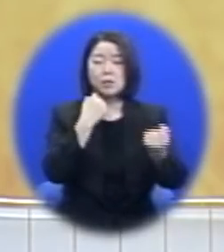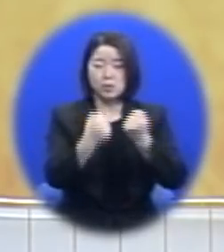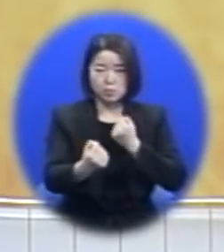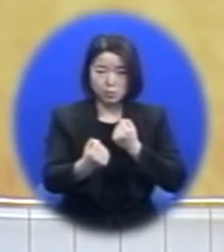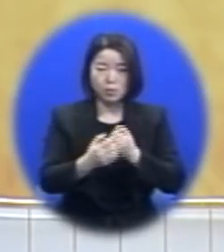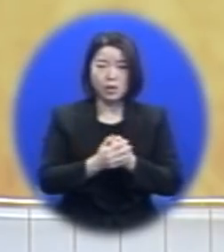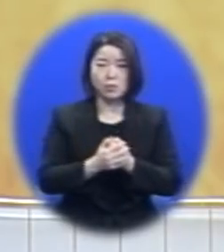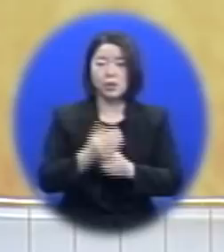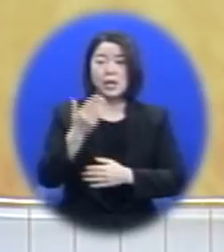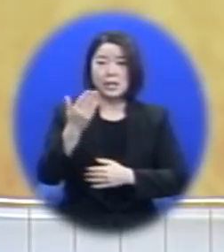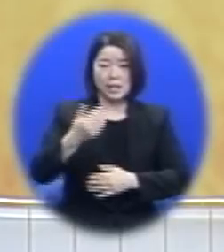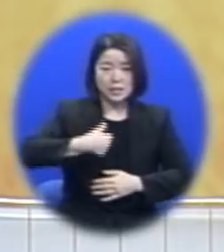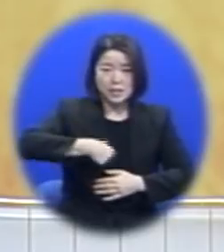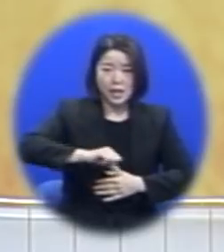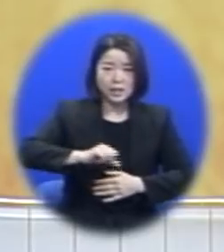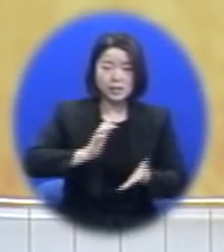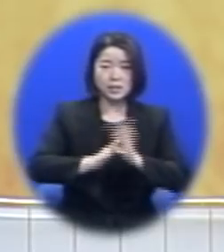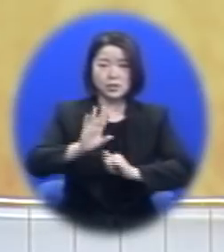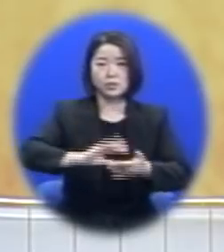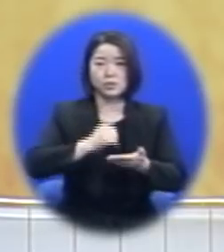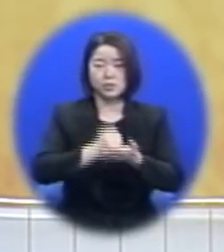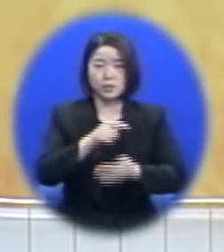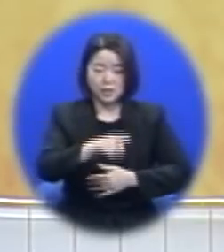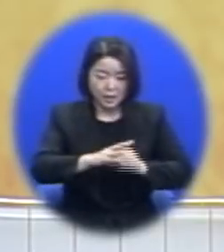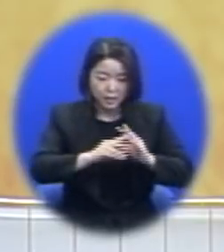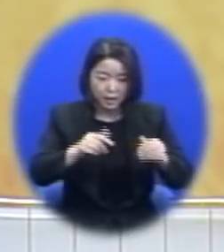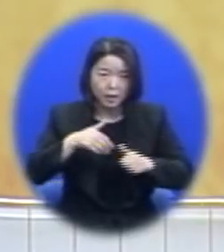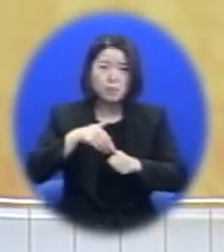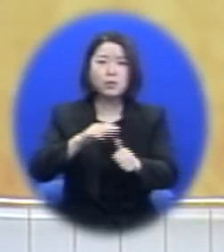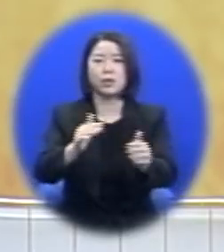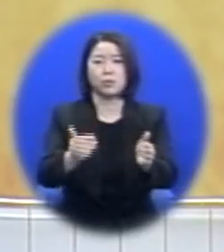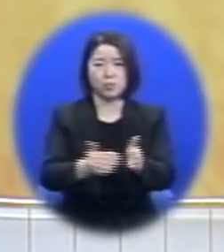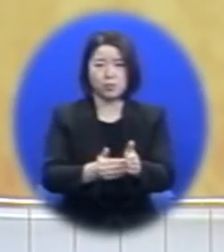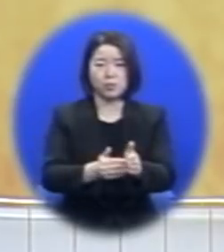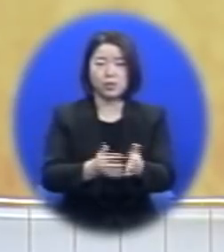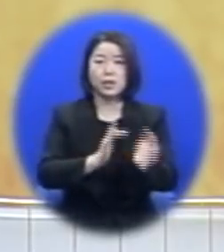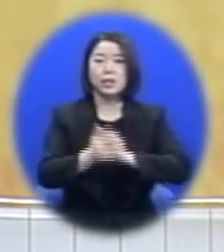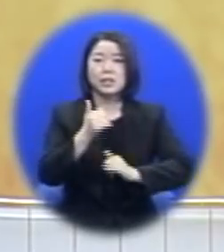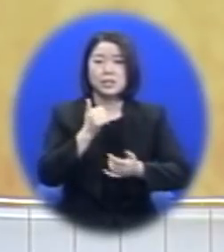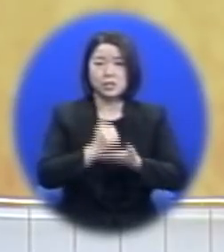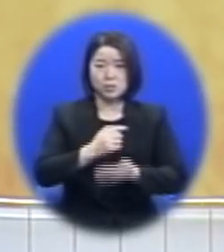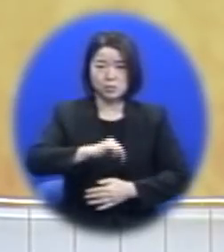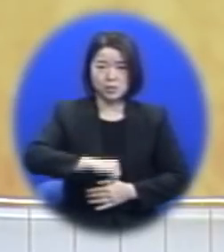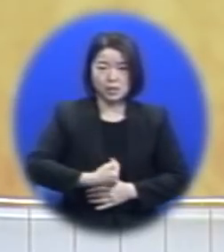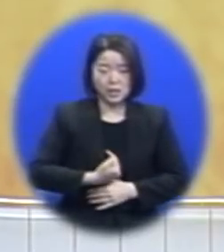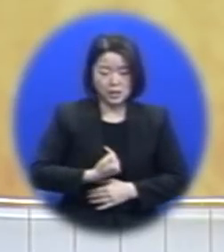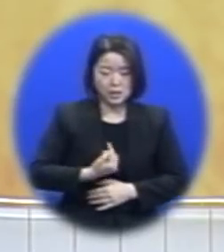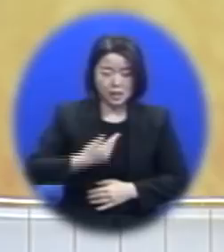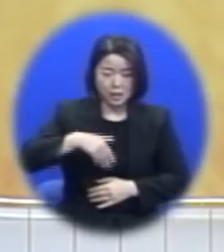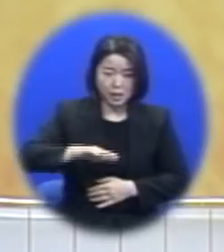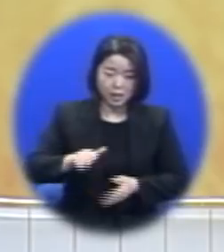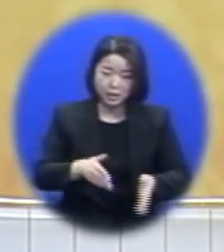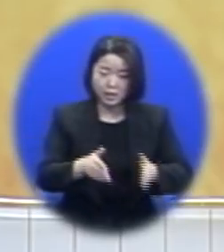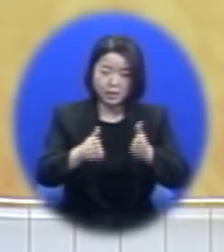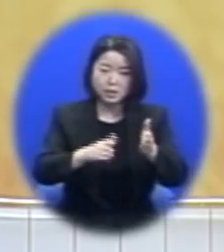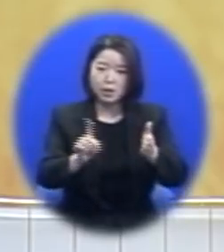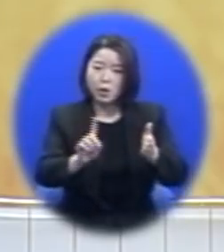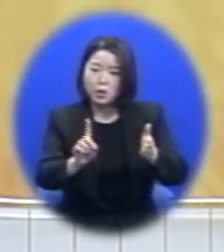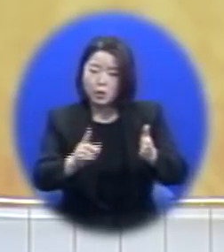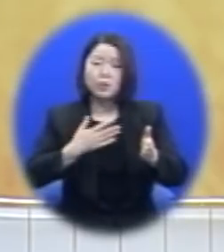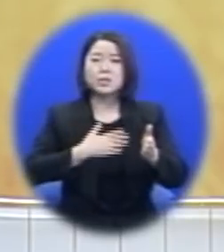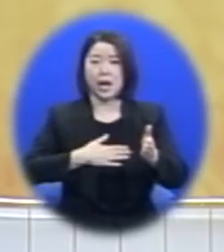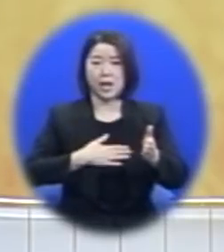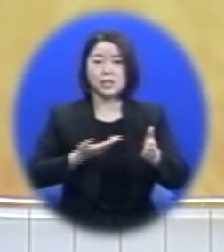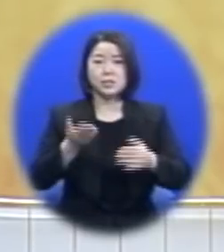불구하고 당신의 아들 예수 그리스도를 이 땅에 보내셨고 예수님은 당신이 가셔야 하는 길이 어떤 길인지